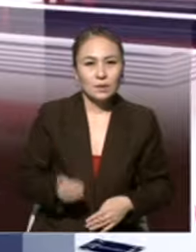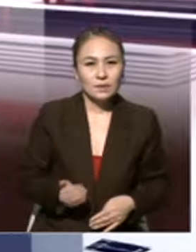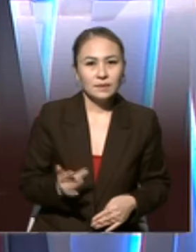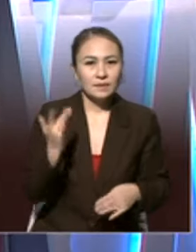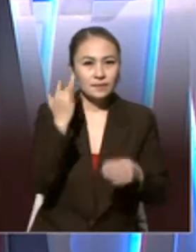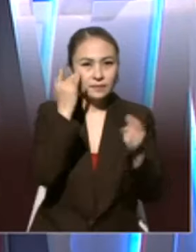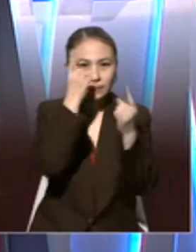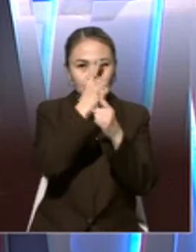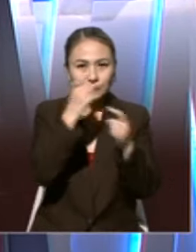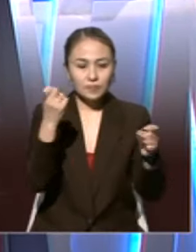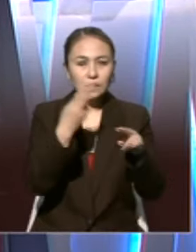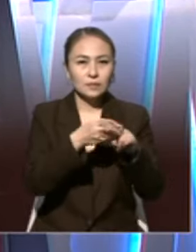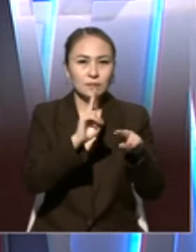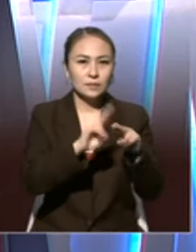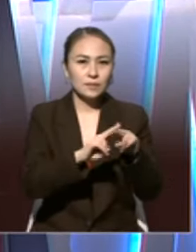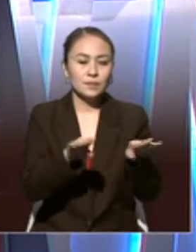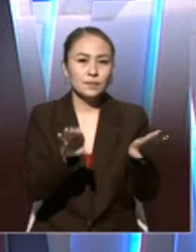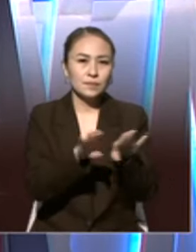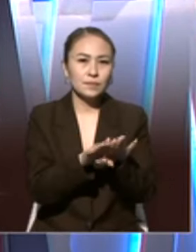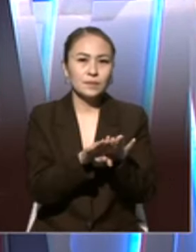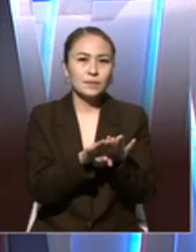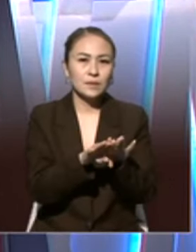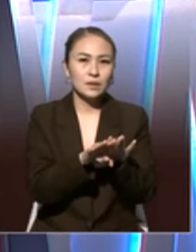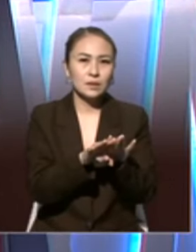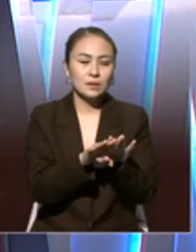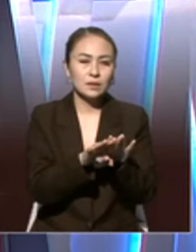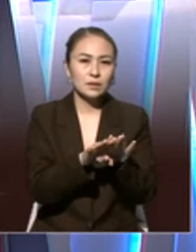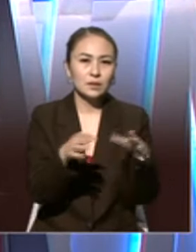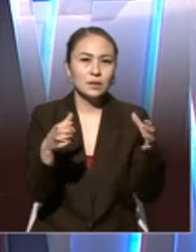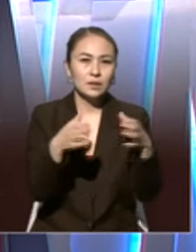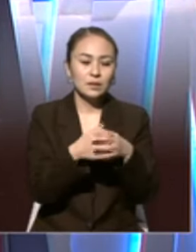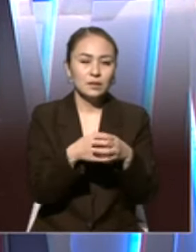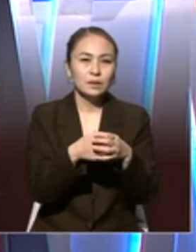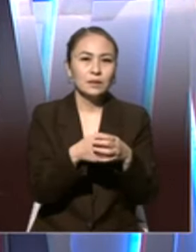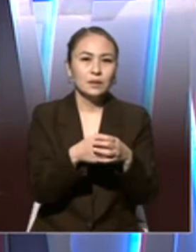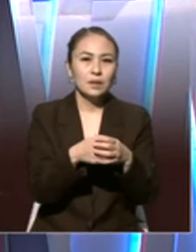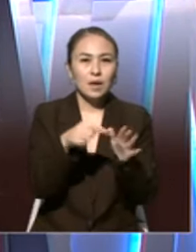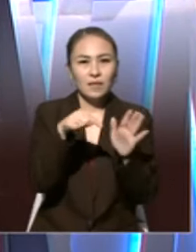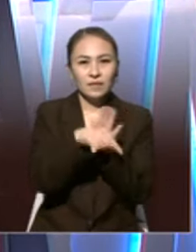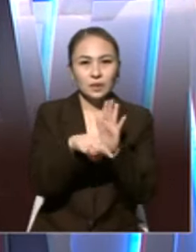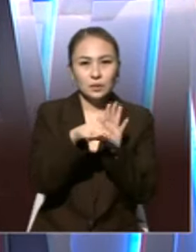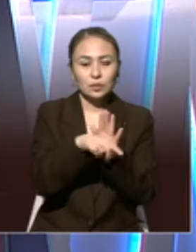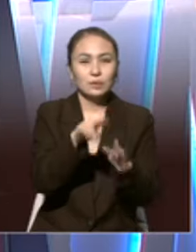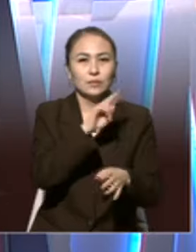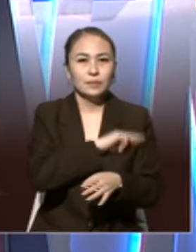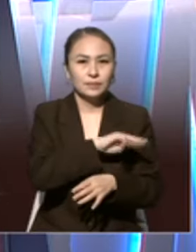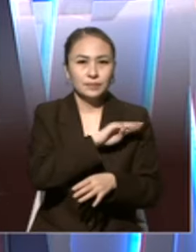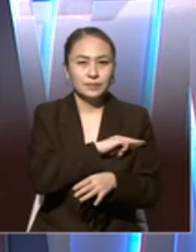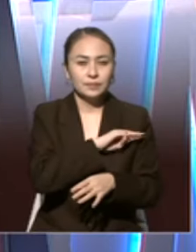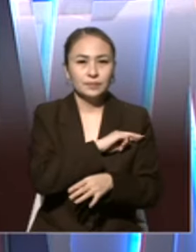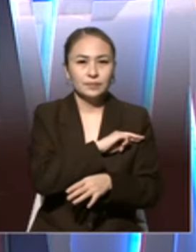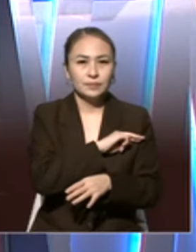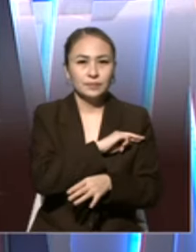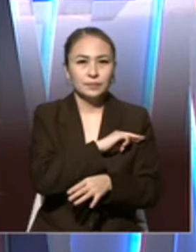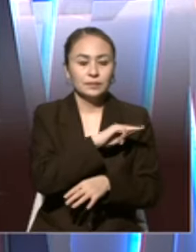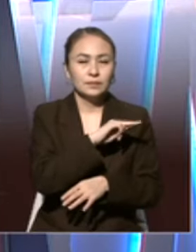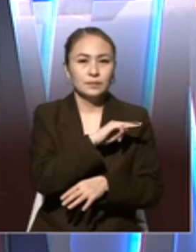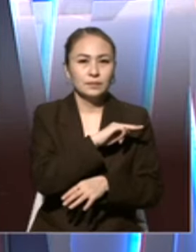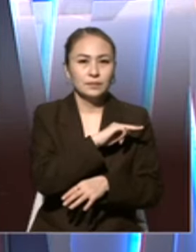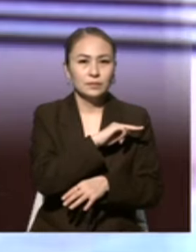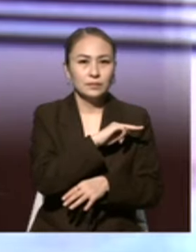жеткіземіз. Сол себептен бұл жерде осындай шара мемлекеттік органдар арасында және де құзыретті органдармен ол жұмыс